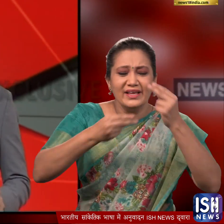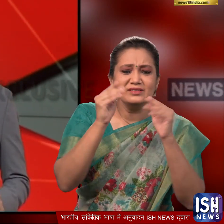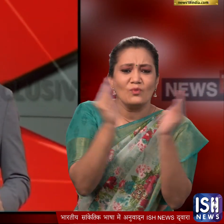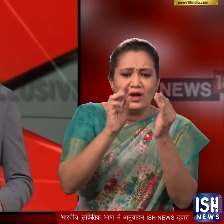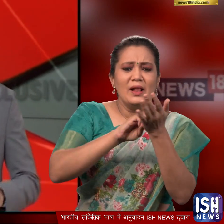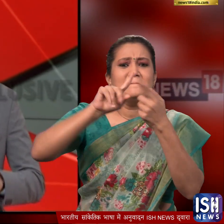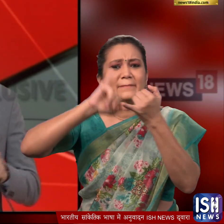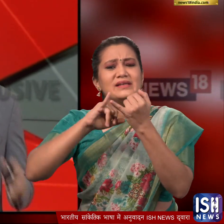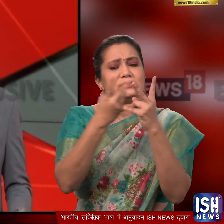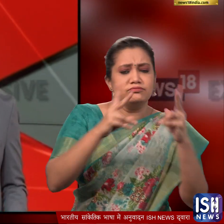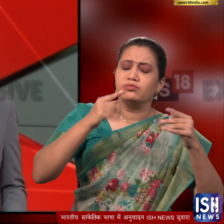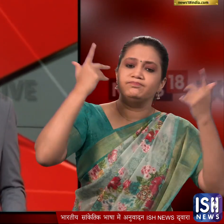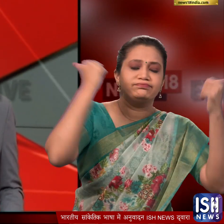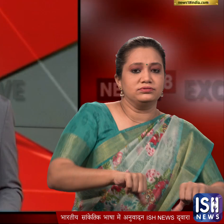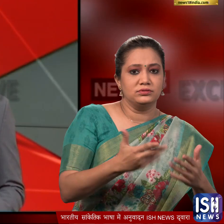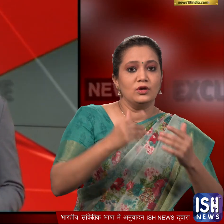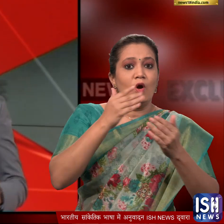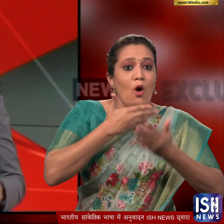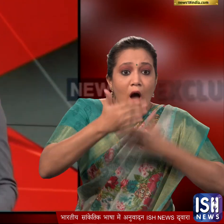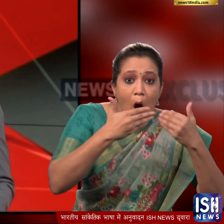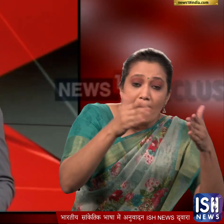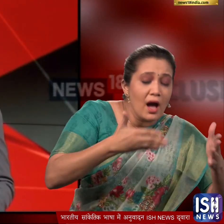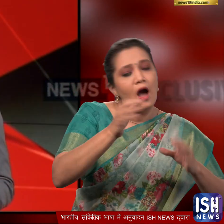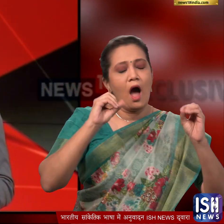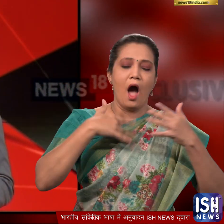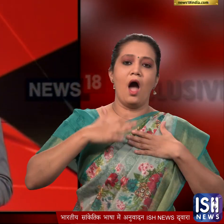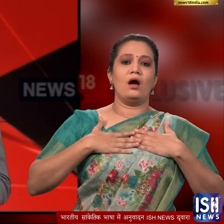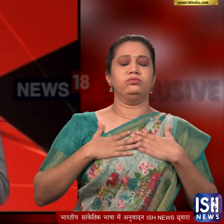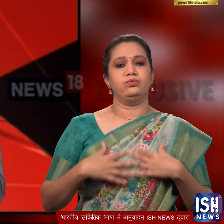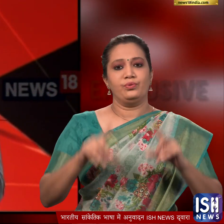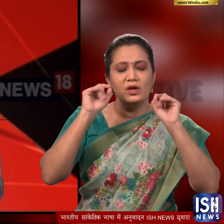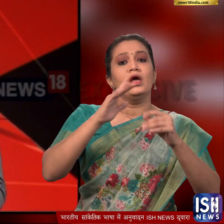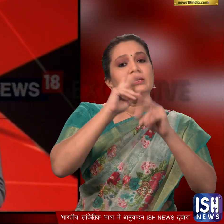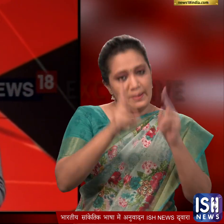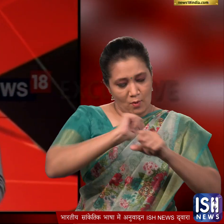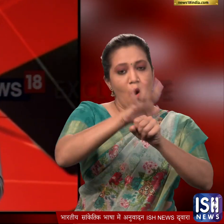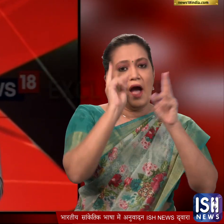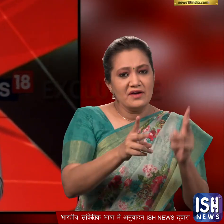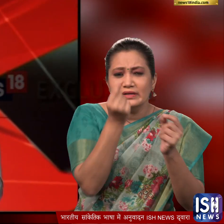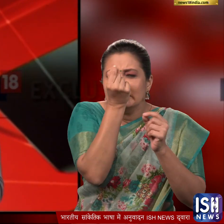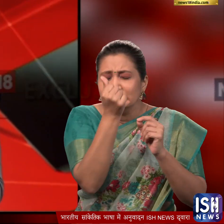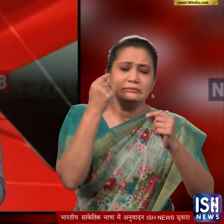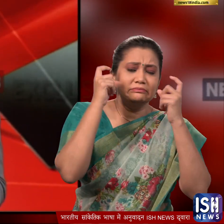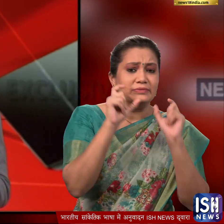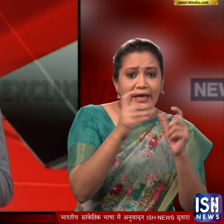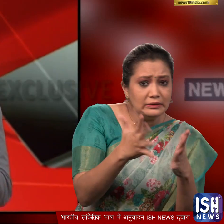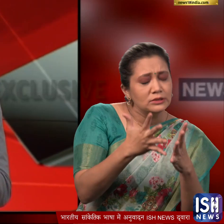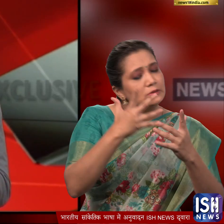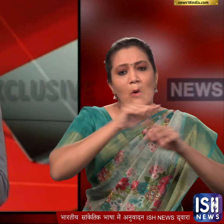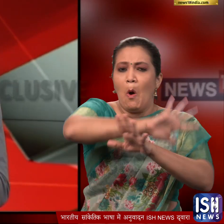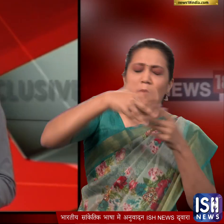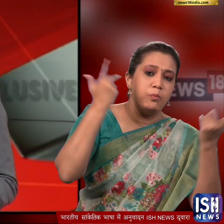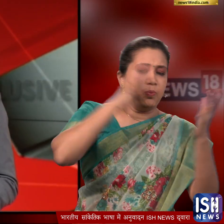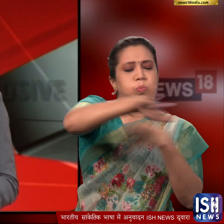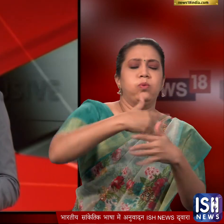भी संकट में थी, इसलिए कोचिंग सेंटर खुलने पर सबने राहत की सांस ली। हालांकि कोटा में कोरोना संकट बना हुआ है, लिहाजा थोड़ी भी लापरवाही हम सब पर